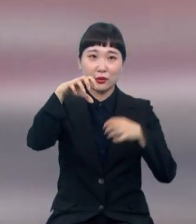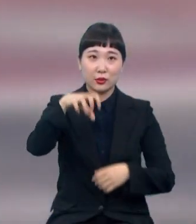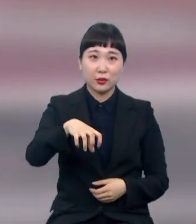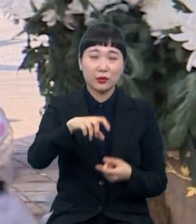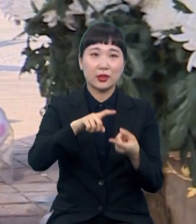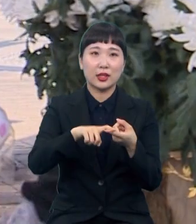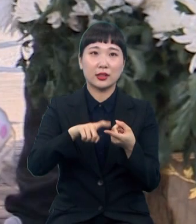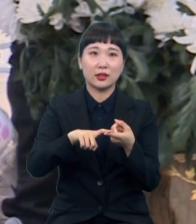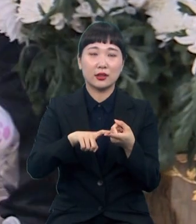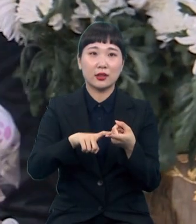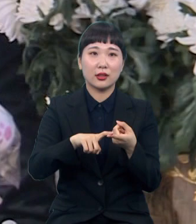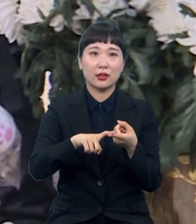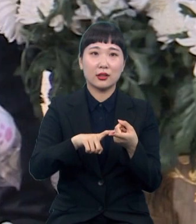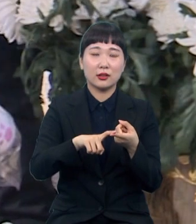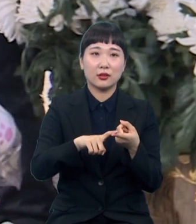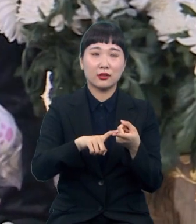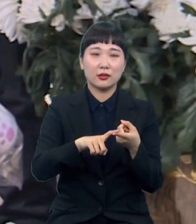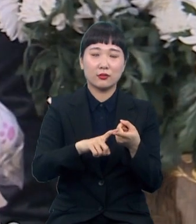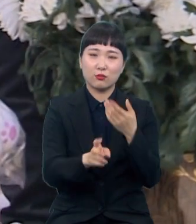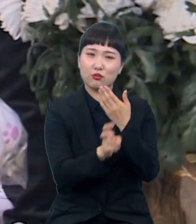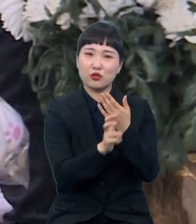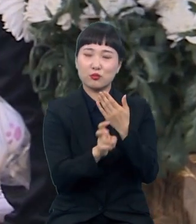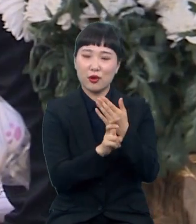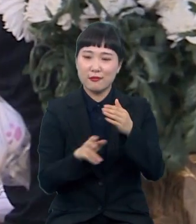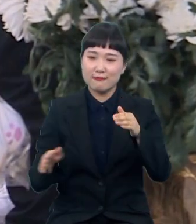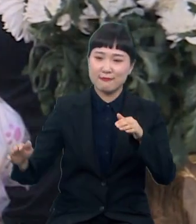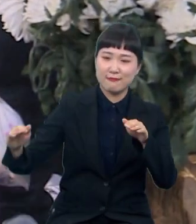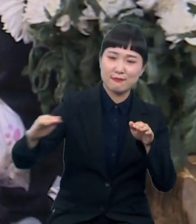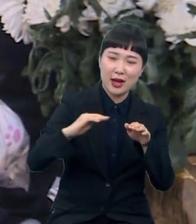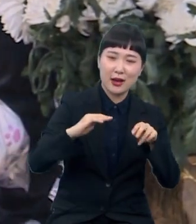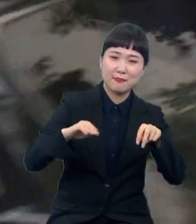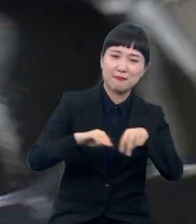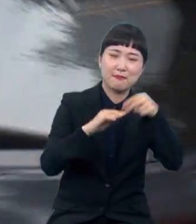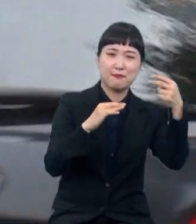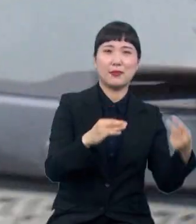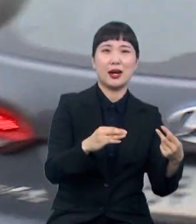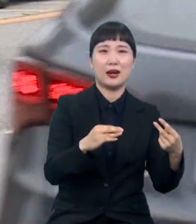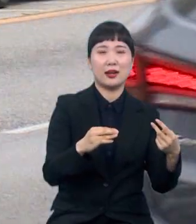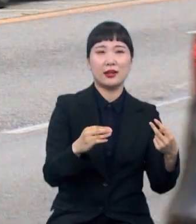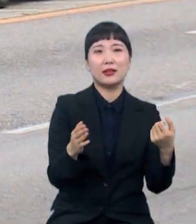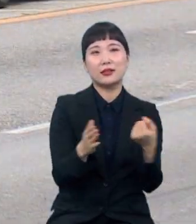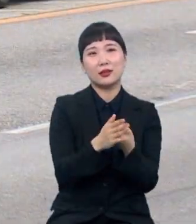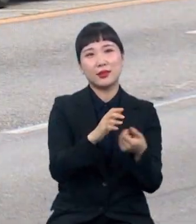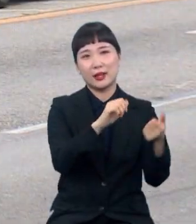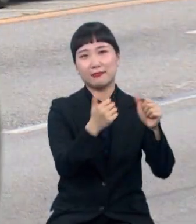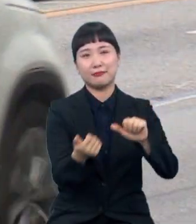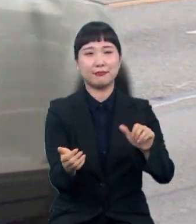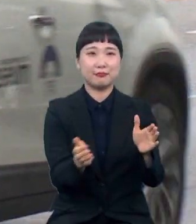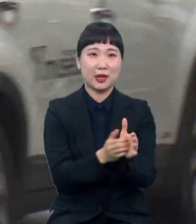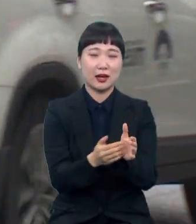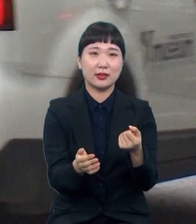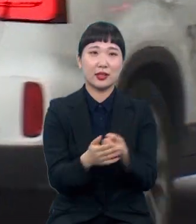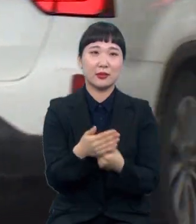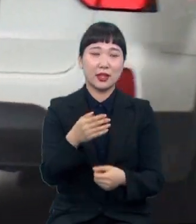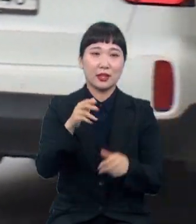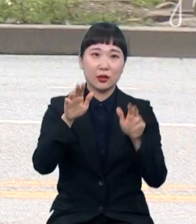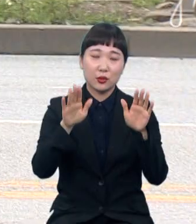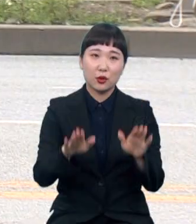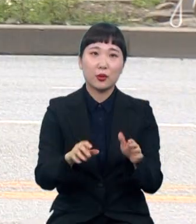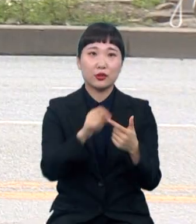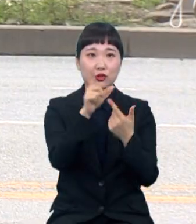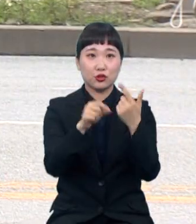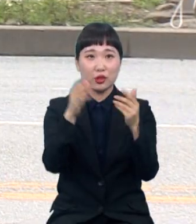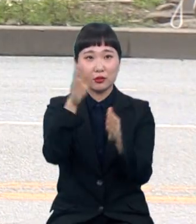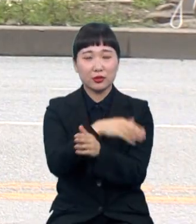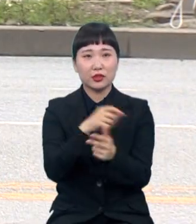초등생이 불법 우회전하던 화물차에 치여 숨졌습니다. 경찰은 이달부터 다음 달 9일까지